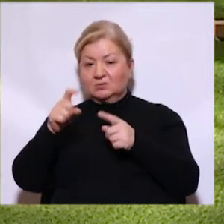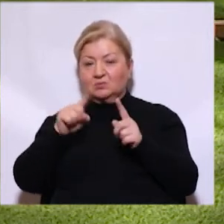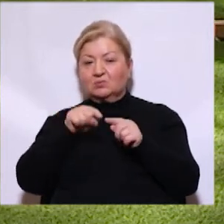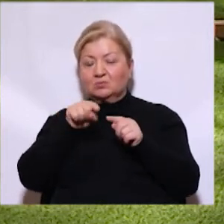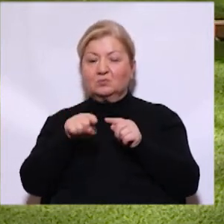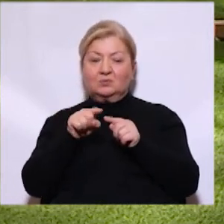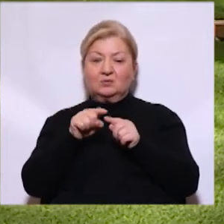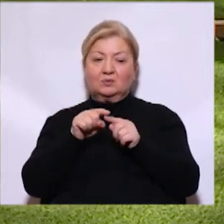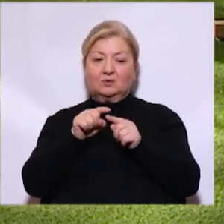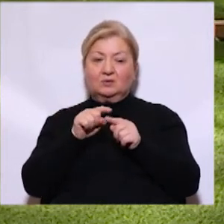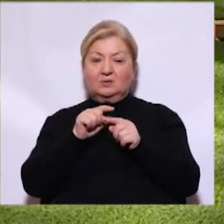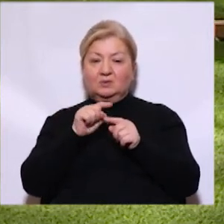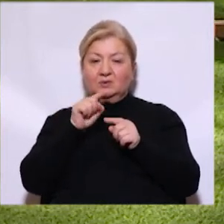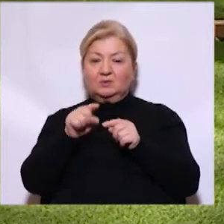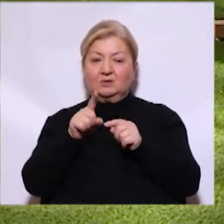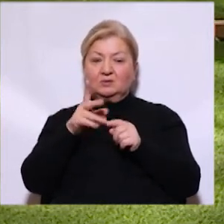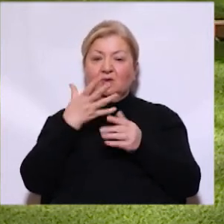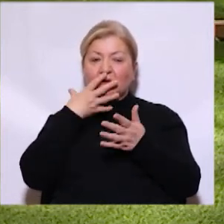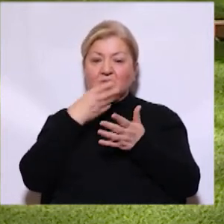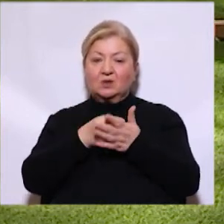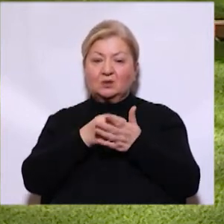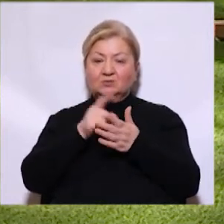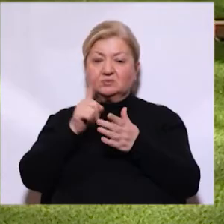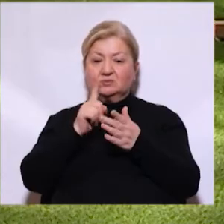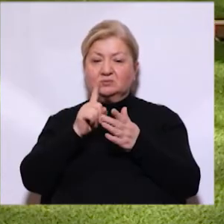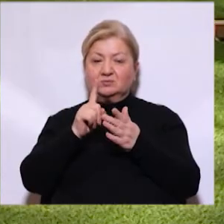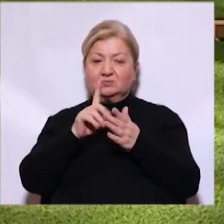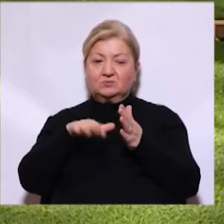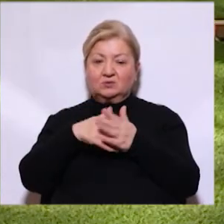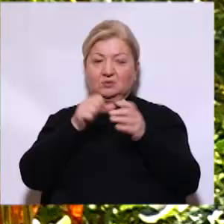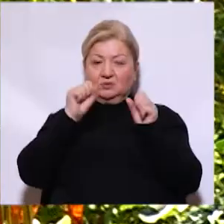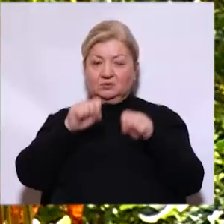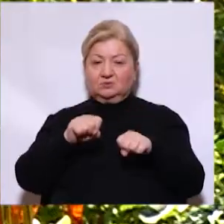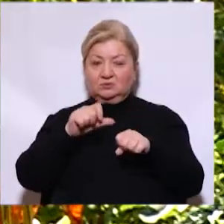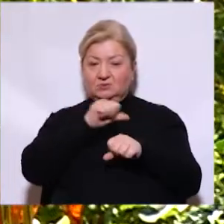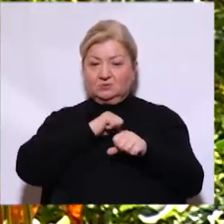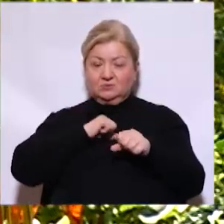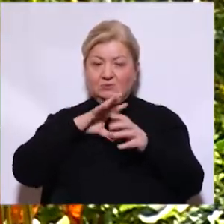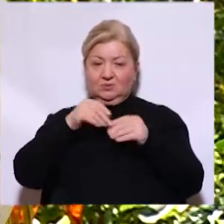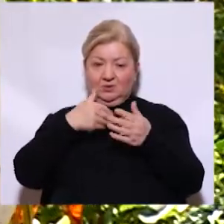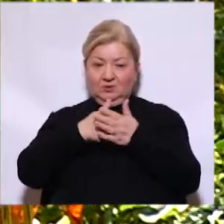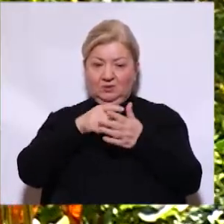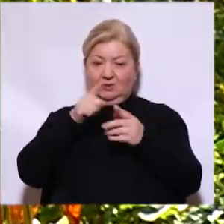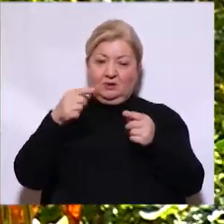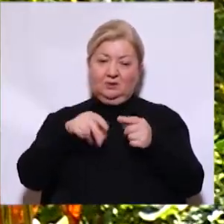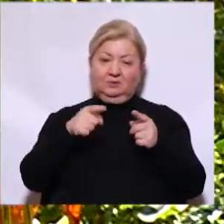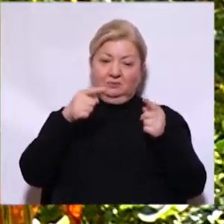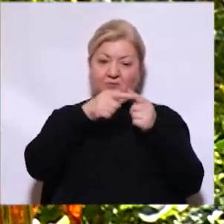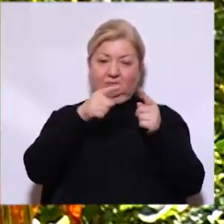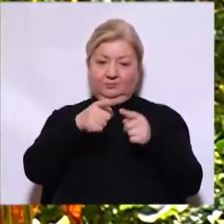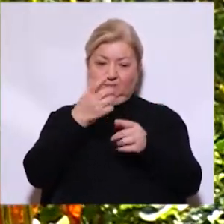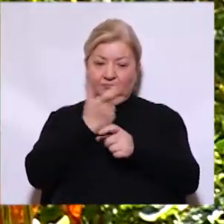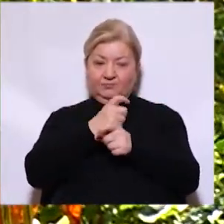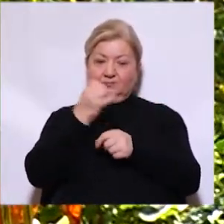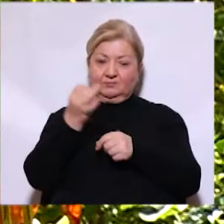ადამიანის იმისათვის, რომ მათ თავისი პოტენციალის რეალიზება შეძლონ, ხო? სხვა შორის ამ კუთხით